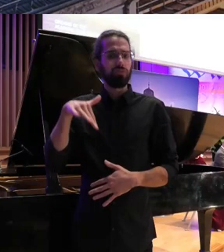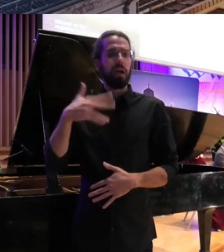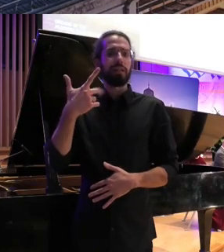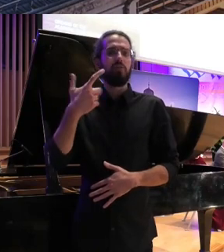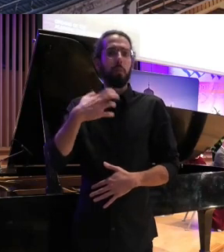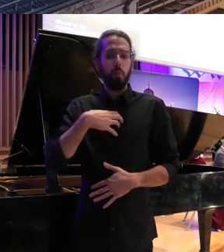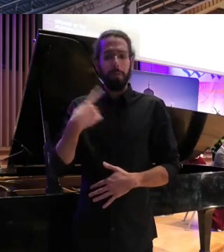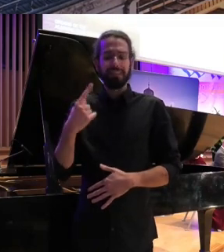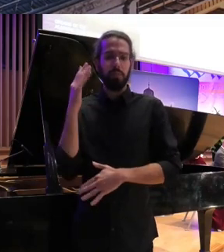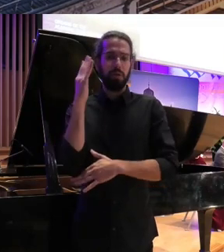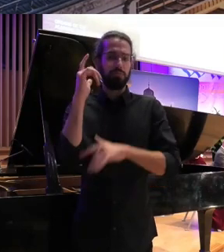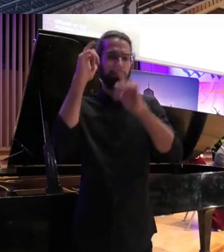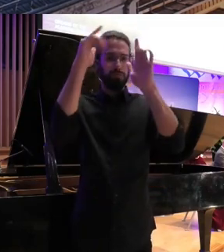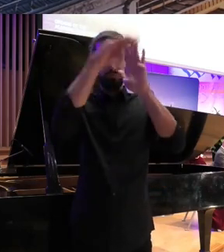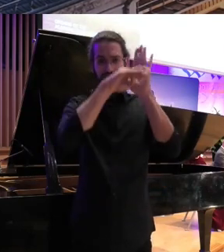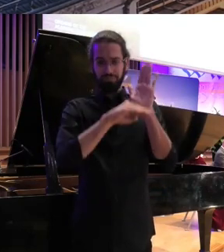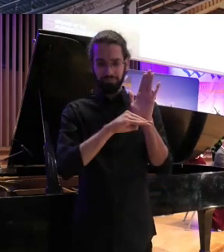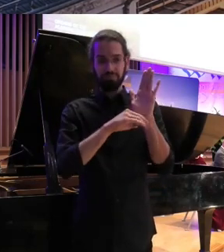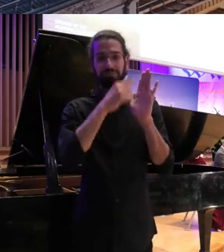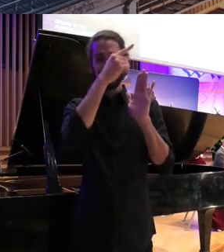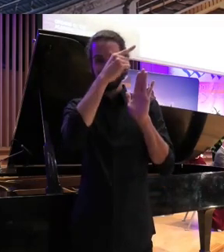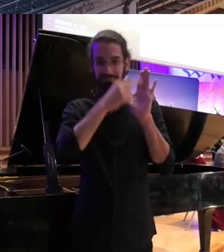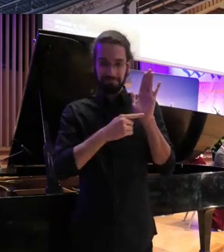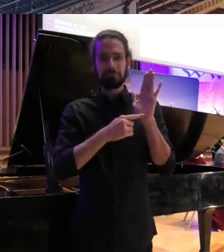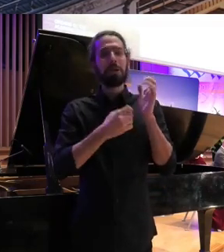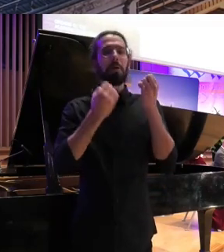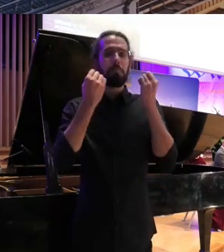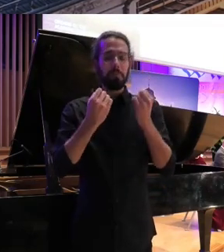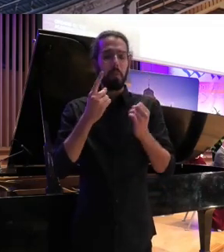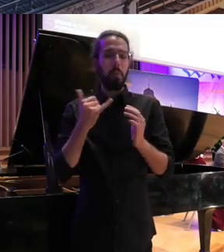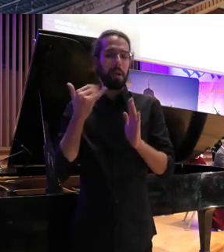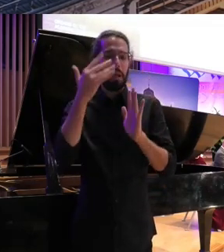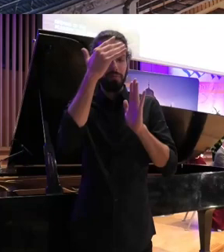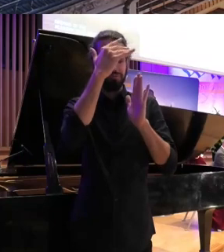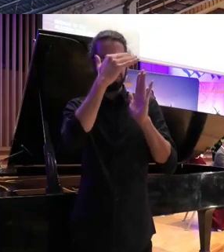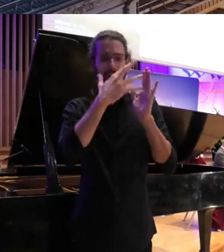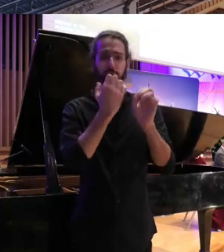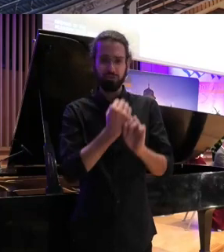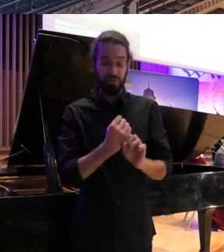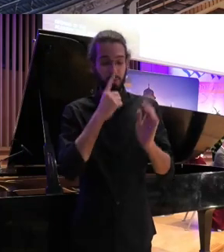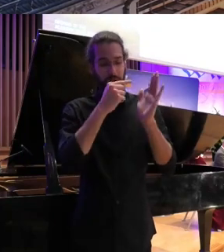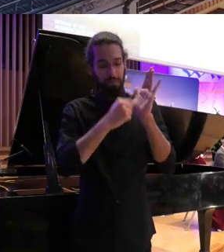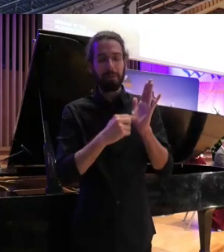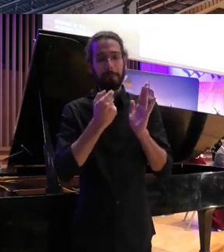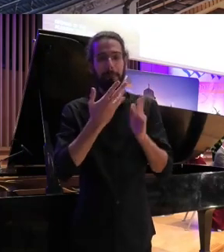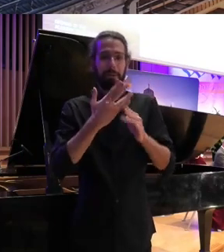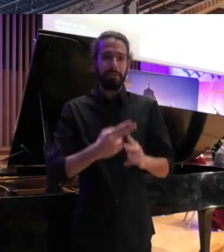vorgestellt. Und von diesen 23 Problemen wurden dann über die 100 Jahre die meisten gelöst, aber die Riemann-Hypothese ist so offen, wie sie damals war.